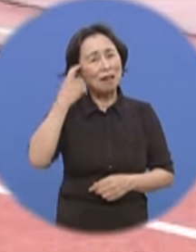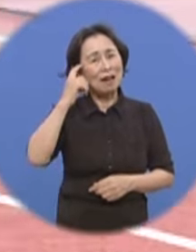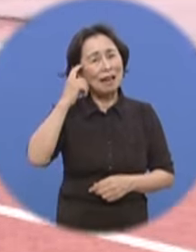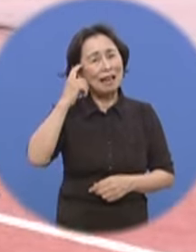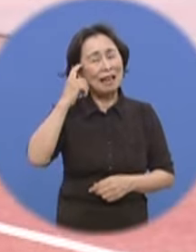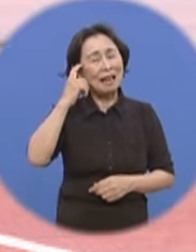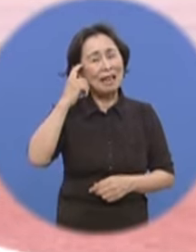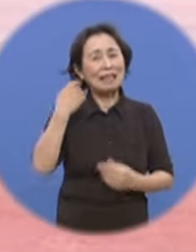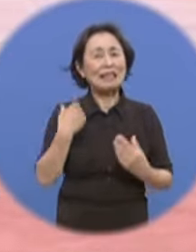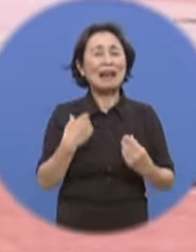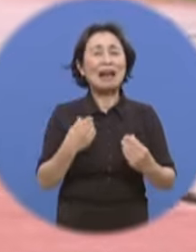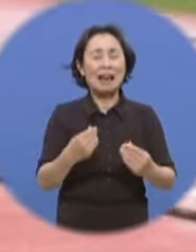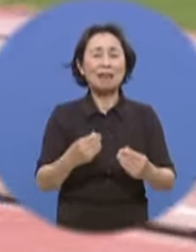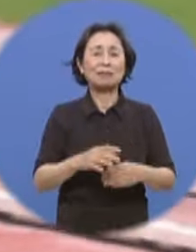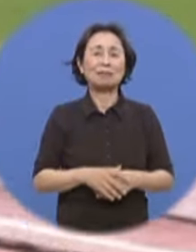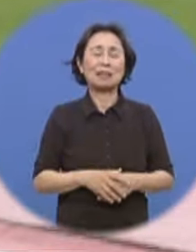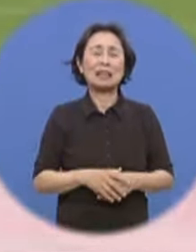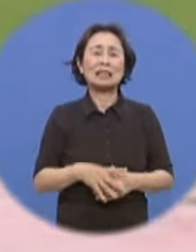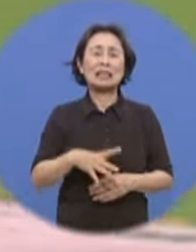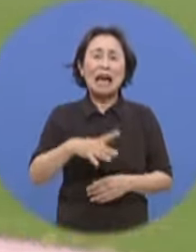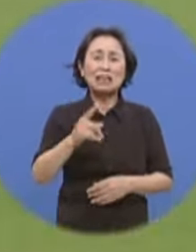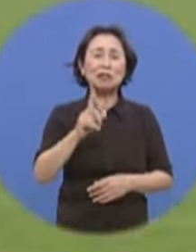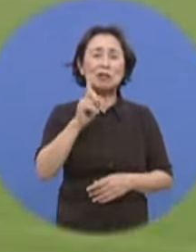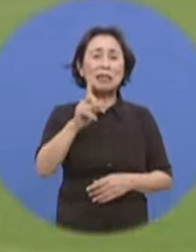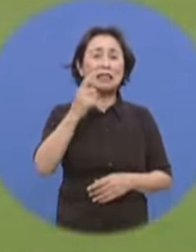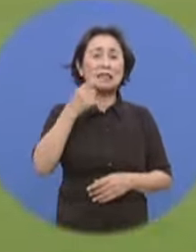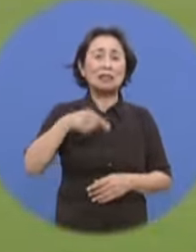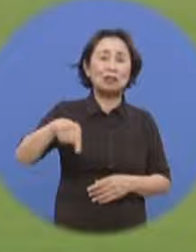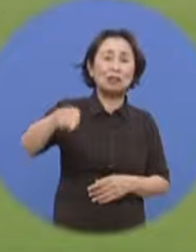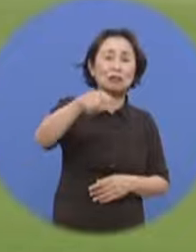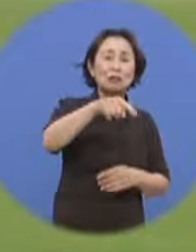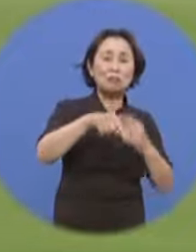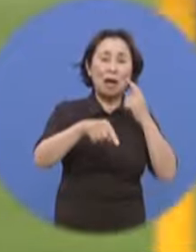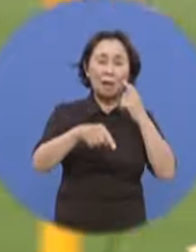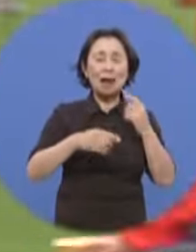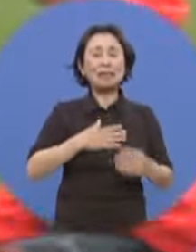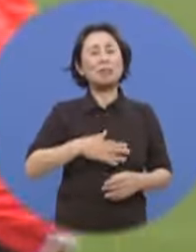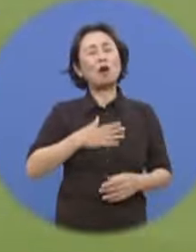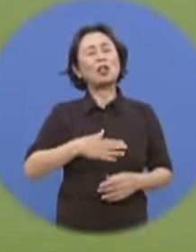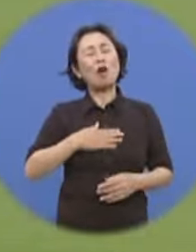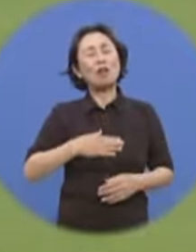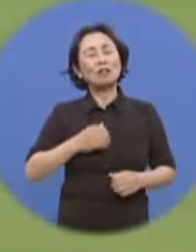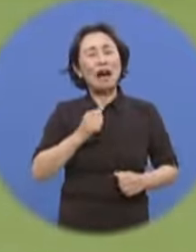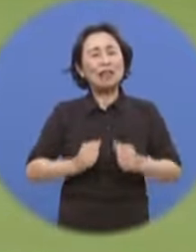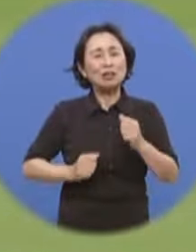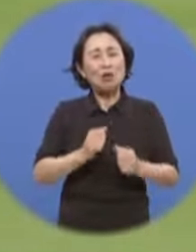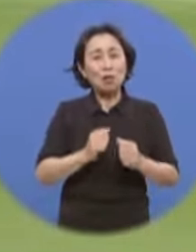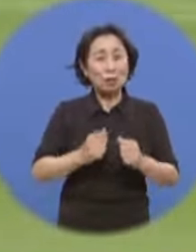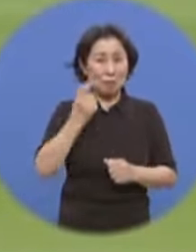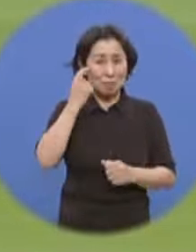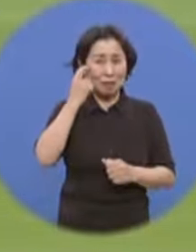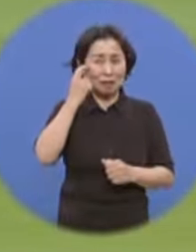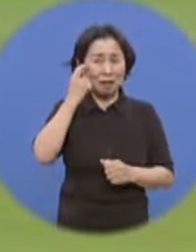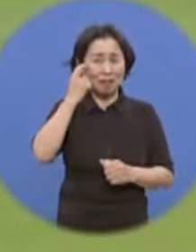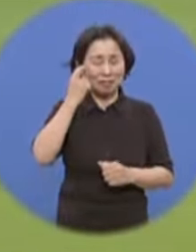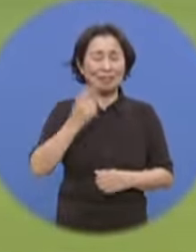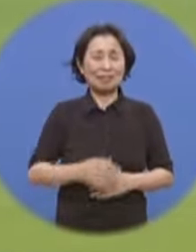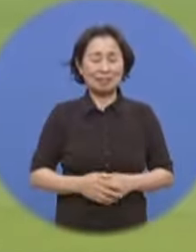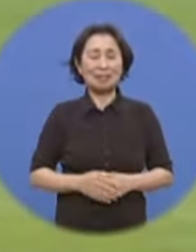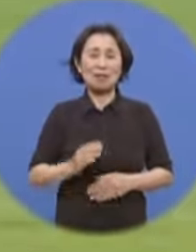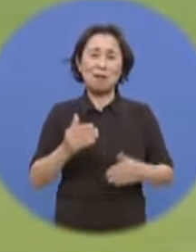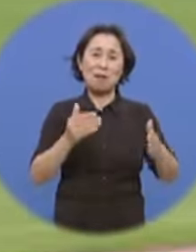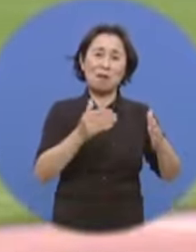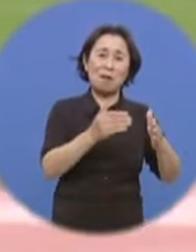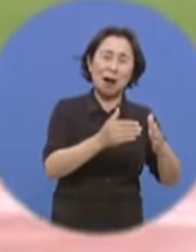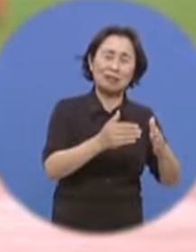てまその初めの1周ま自分のその気持ちよく走ろうと思ってま後半ちょっとあのちょっと